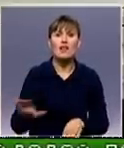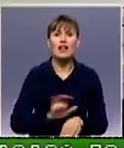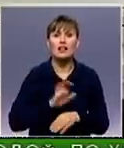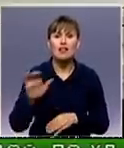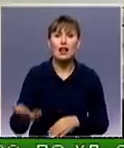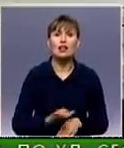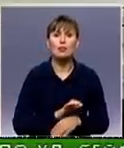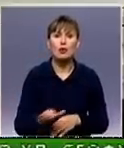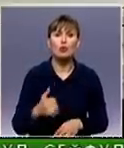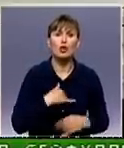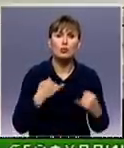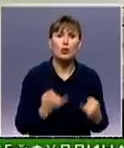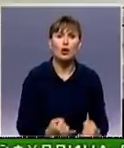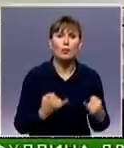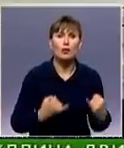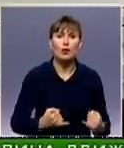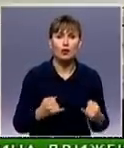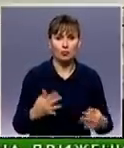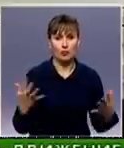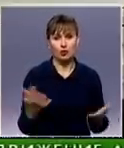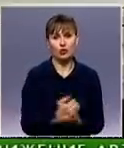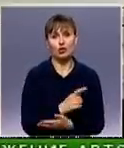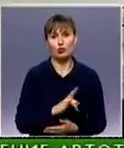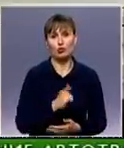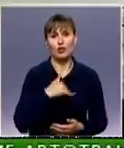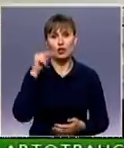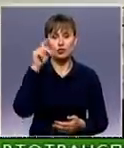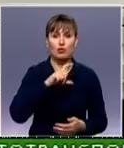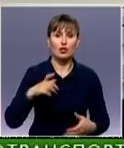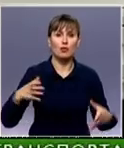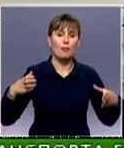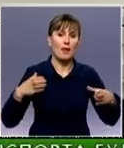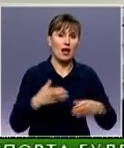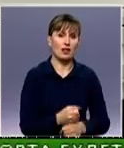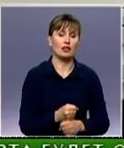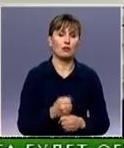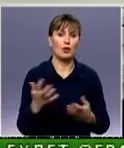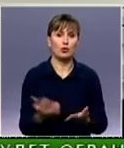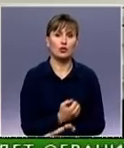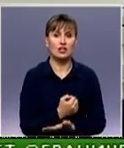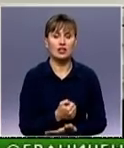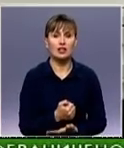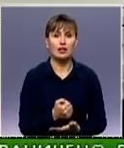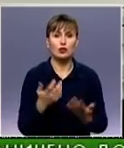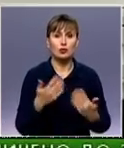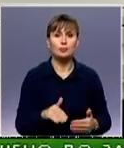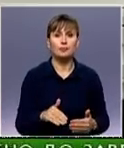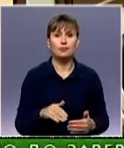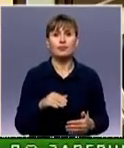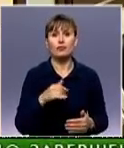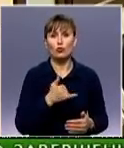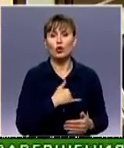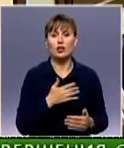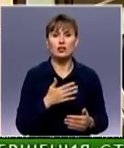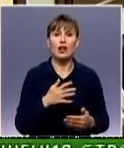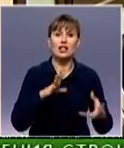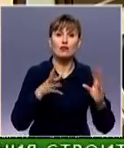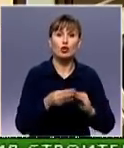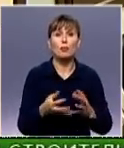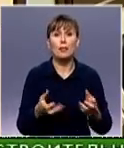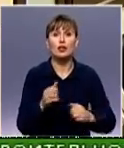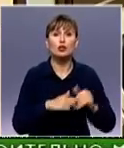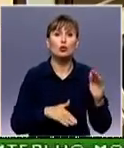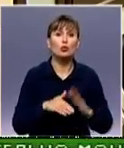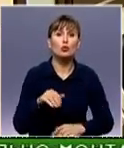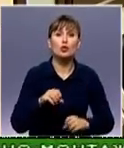за рубежом готовят, у нас плохо. Я думаю, кто-то здесь одновременно кто-то и постарался. Здесь десятки НПО зарубежных. Освоить практически